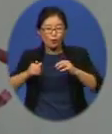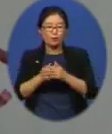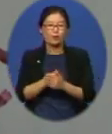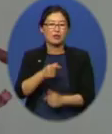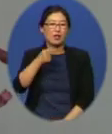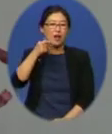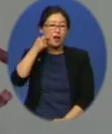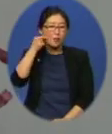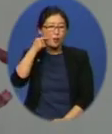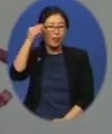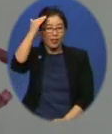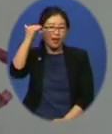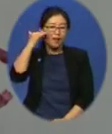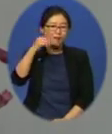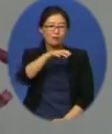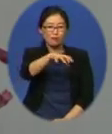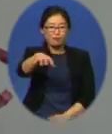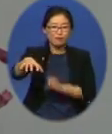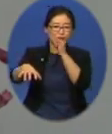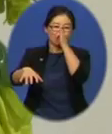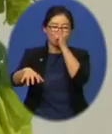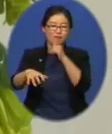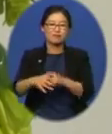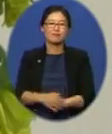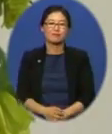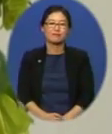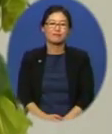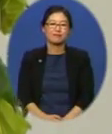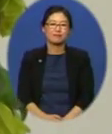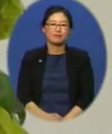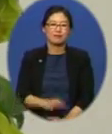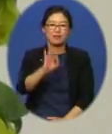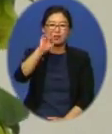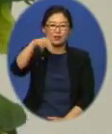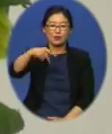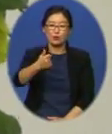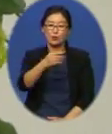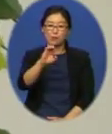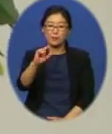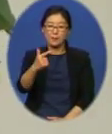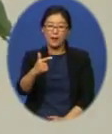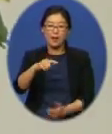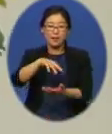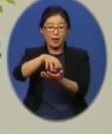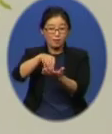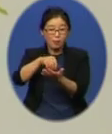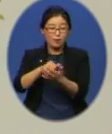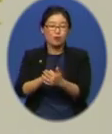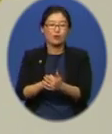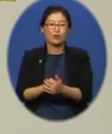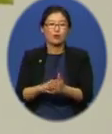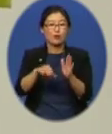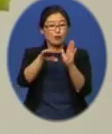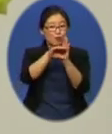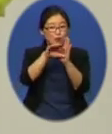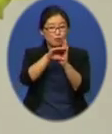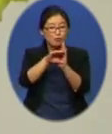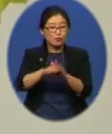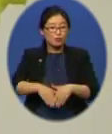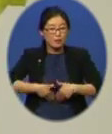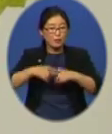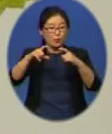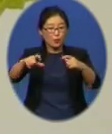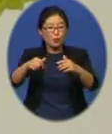등지에서 자생하고 있으며 윤판 나물은 우리나라 중부 이남에 산지 숲속